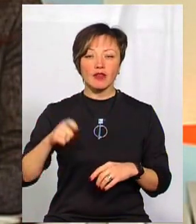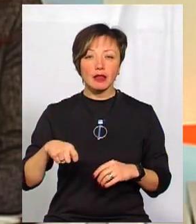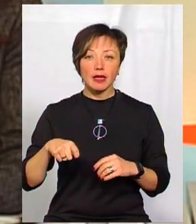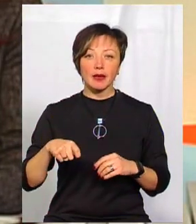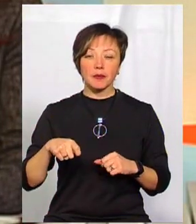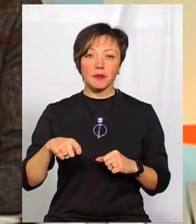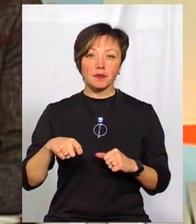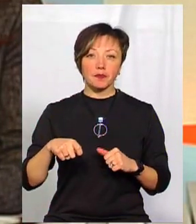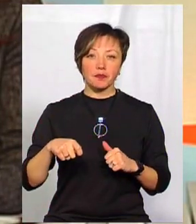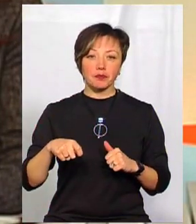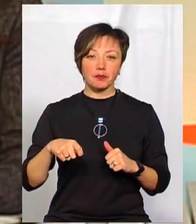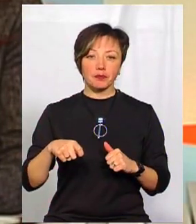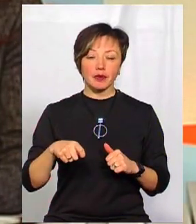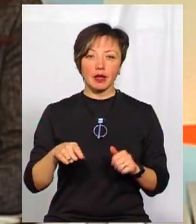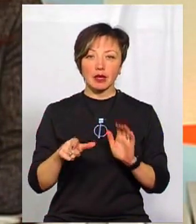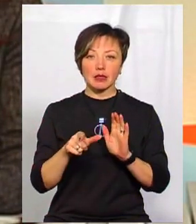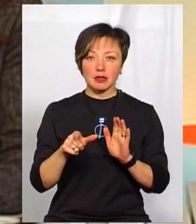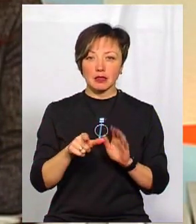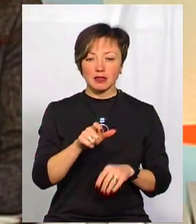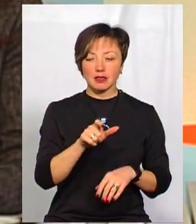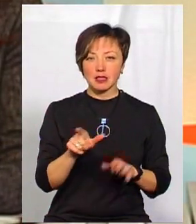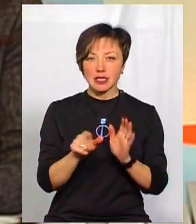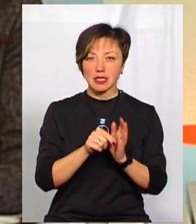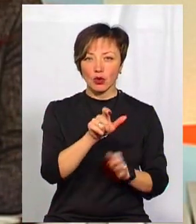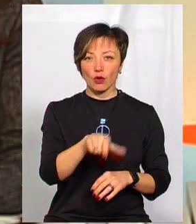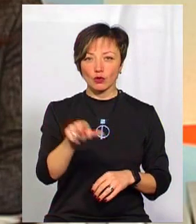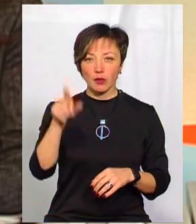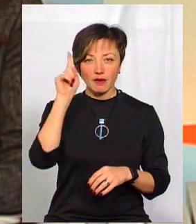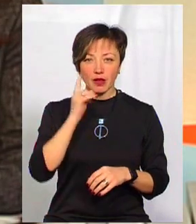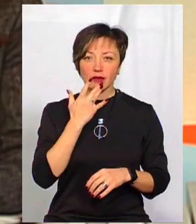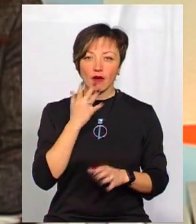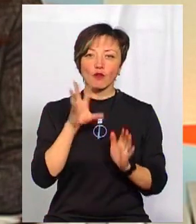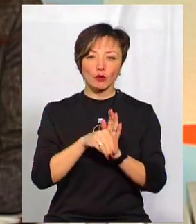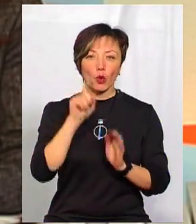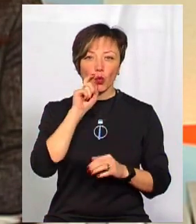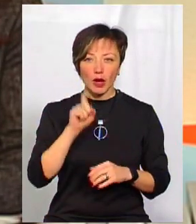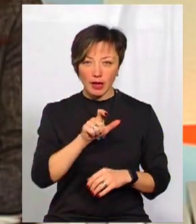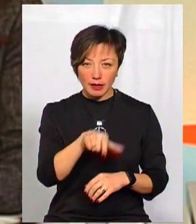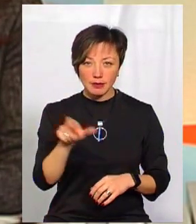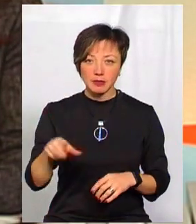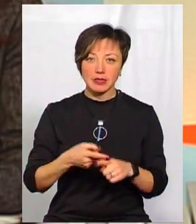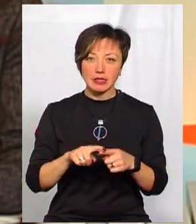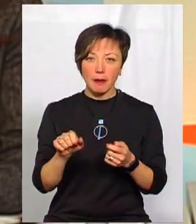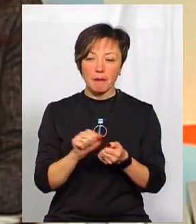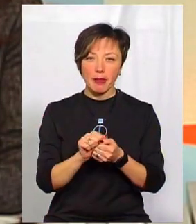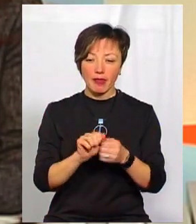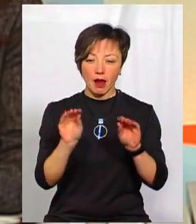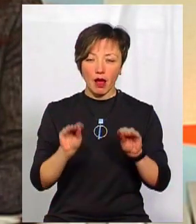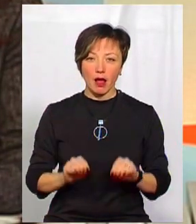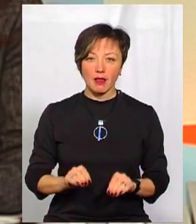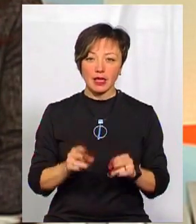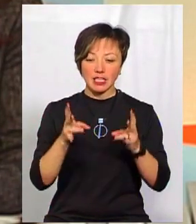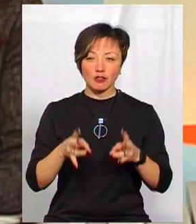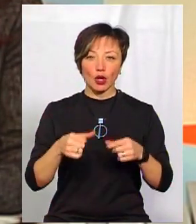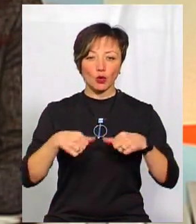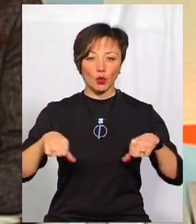із особами єврейської національності, в тому числі і українцями. Це матеріали надзвичайної комісії, яка у нас